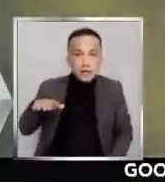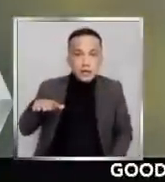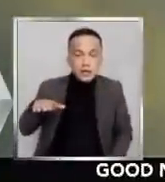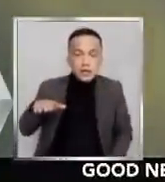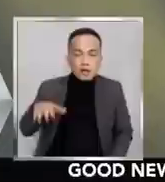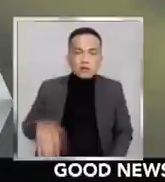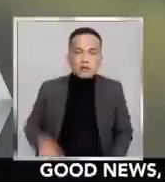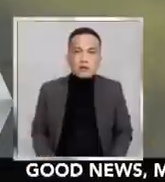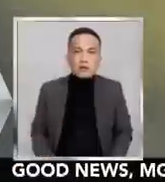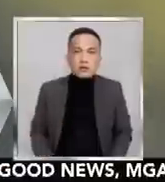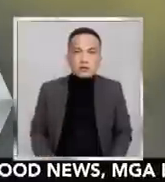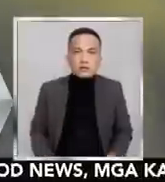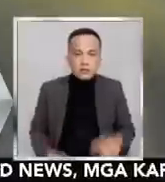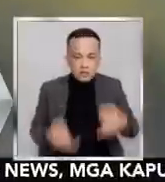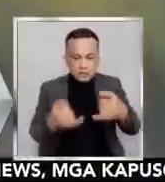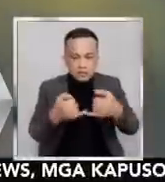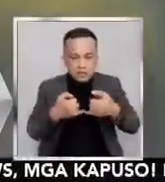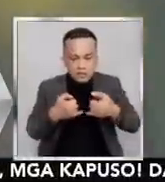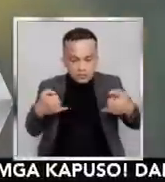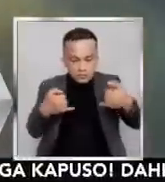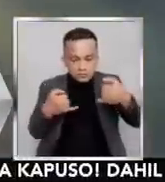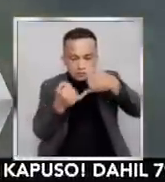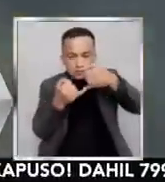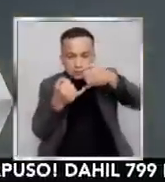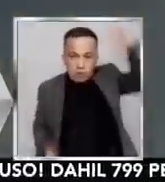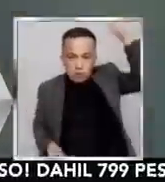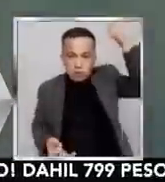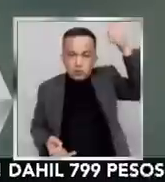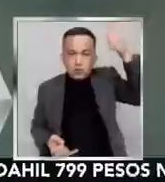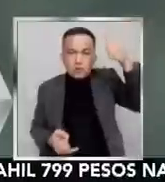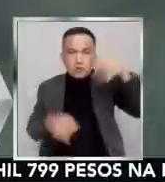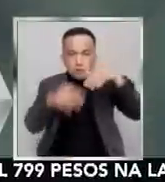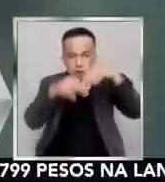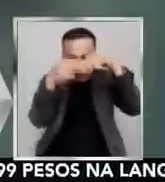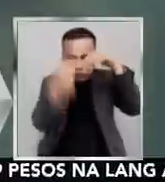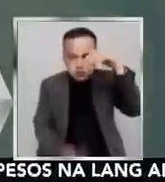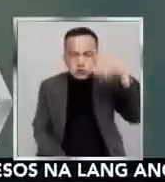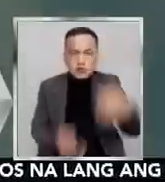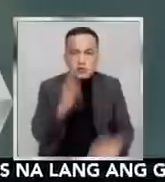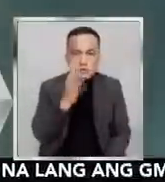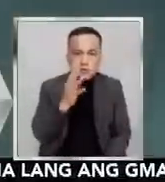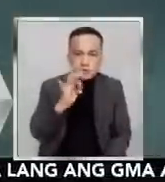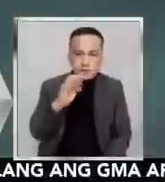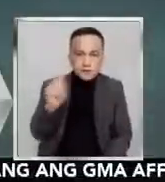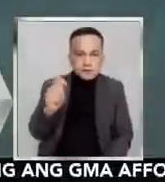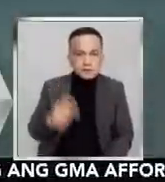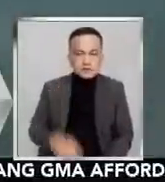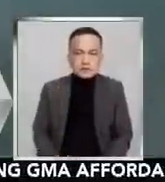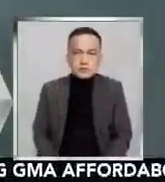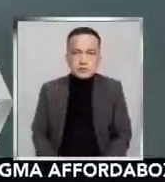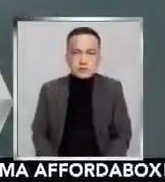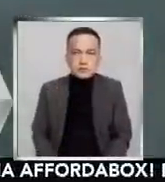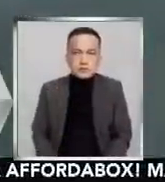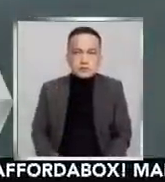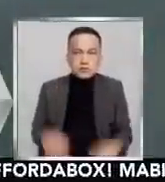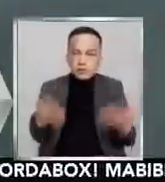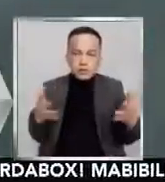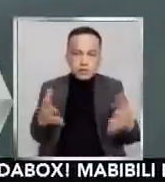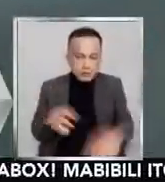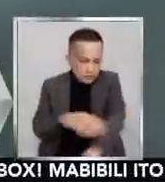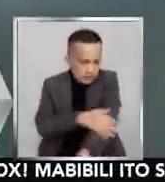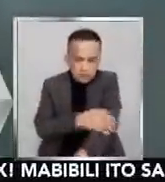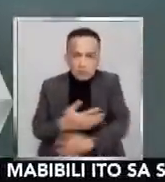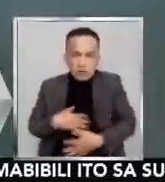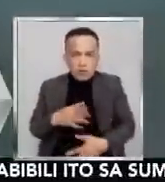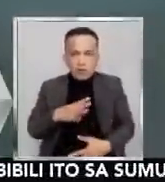Naputol ang harness ng biktima at bumagsak mula sa taas na 40 feet. Hindi naman siya nagtamo ng anumang galos matapos mahulog